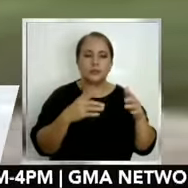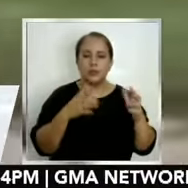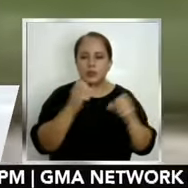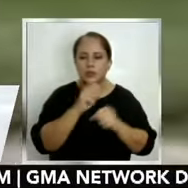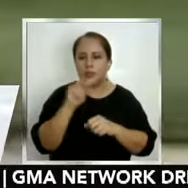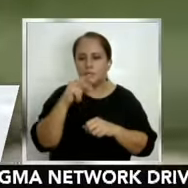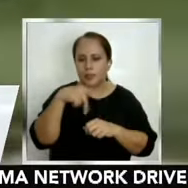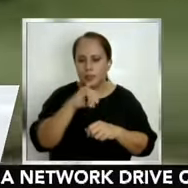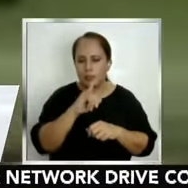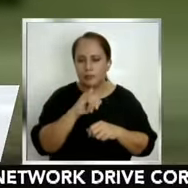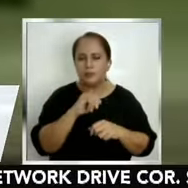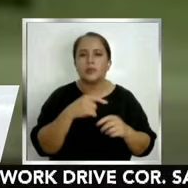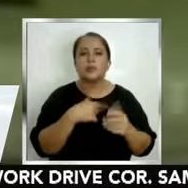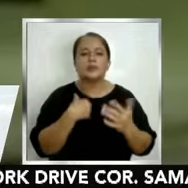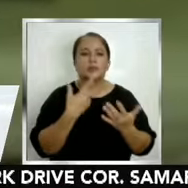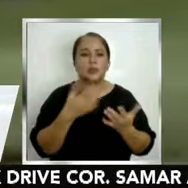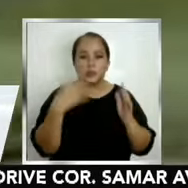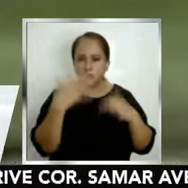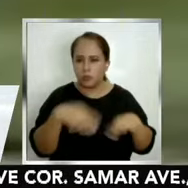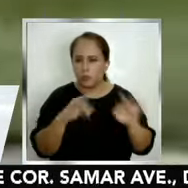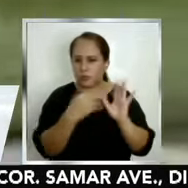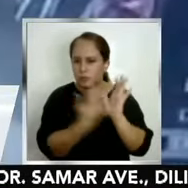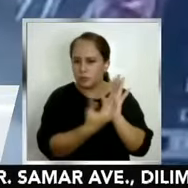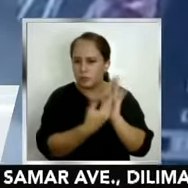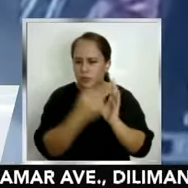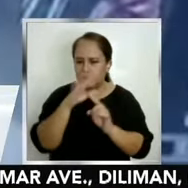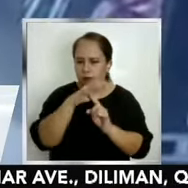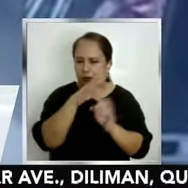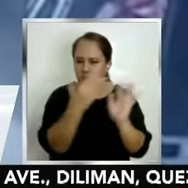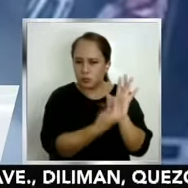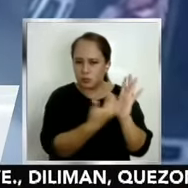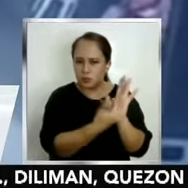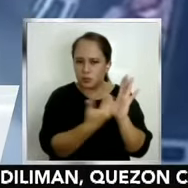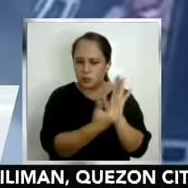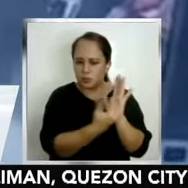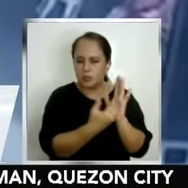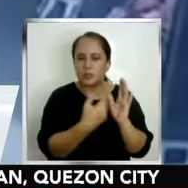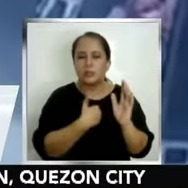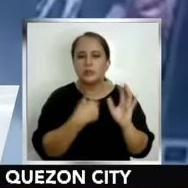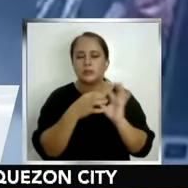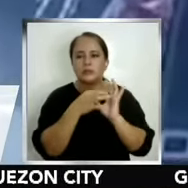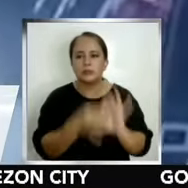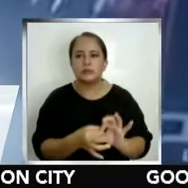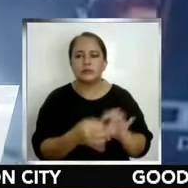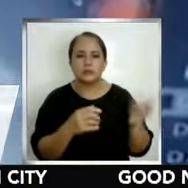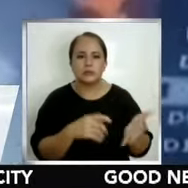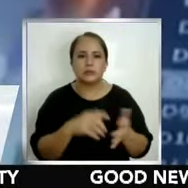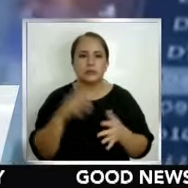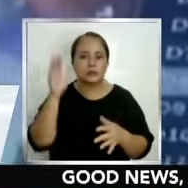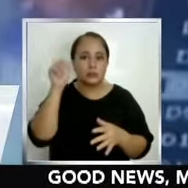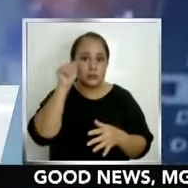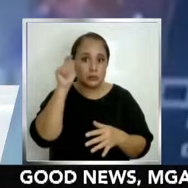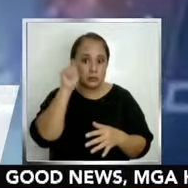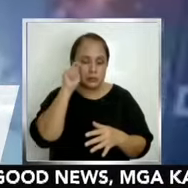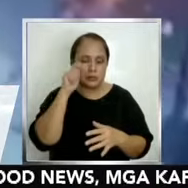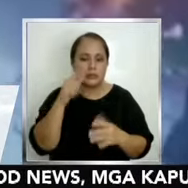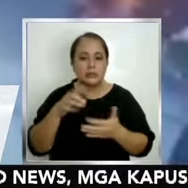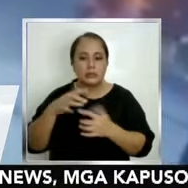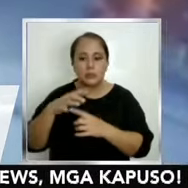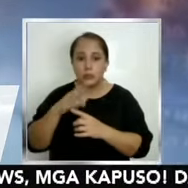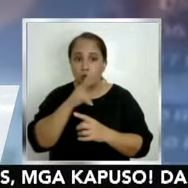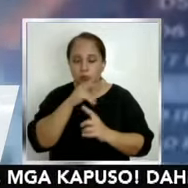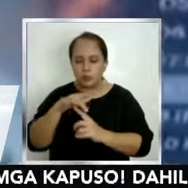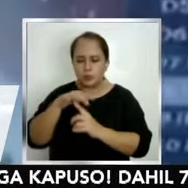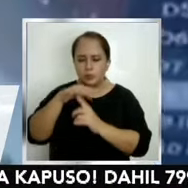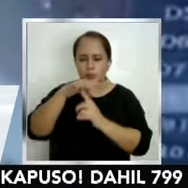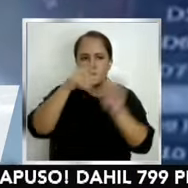mahalagang ebidensya raw ang chopper na magpapatunay sa link ni Congressman Teves sa mga suspect na in-airlift daw para matakasan ng mga tracker